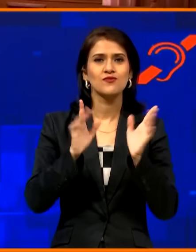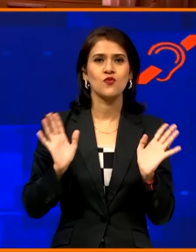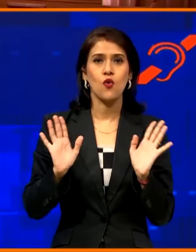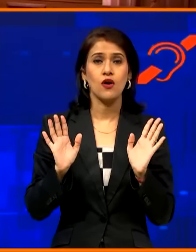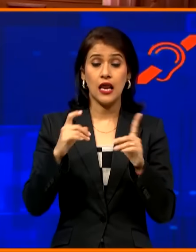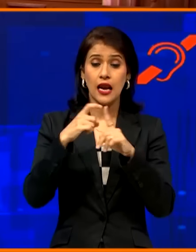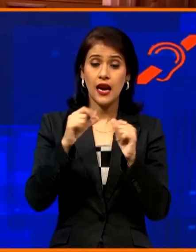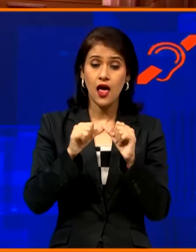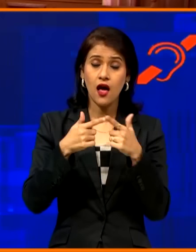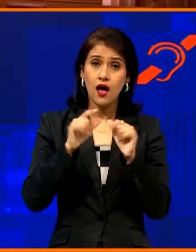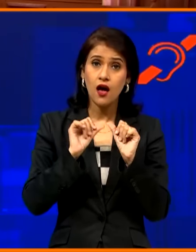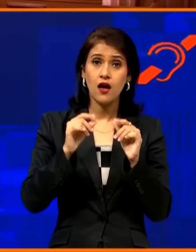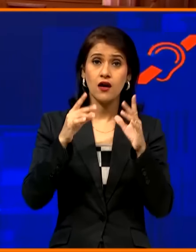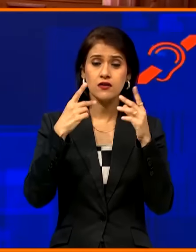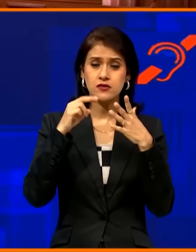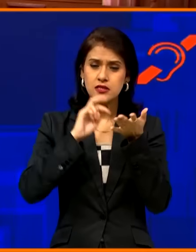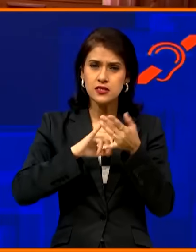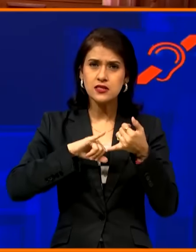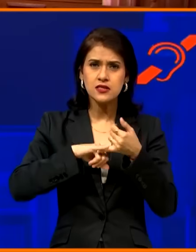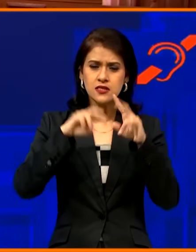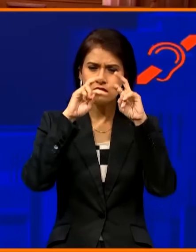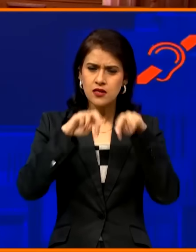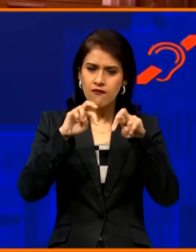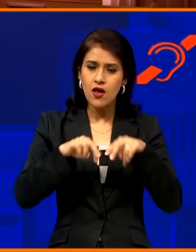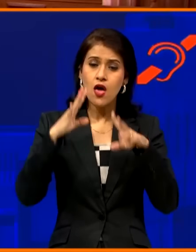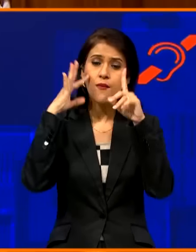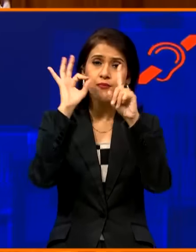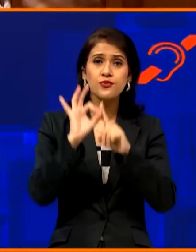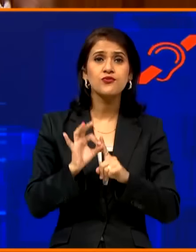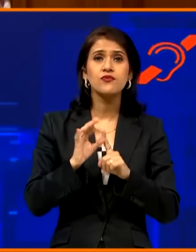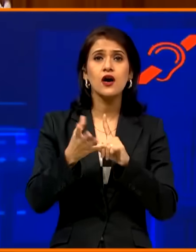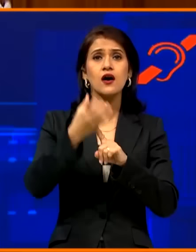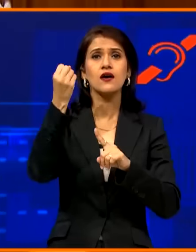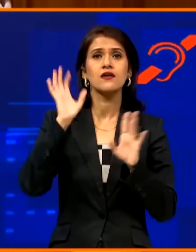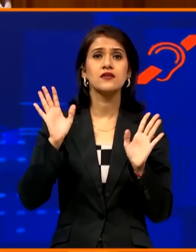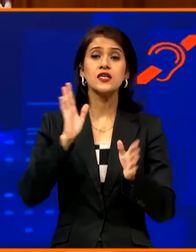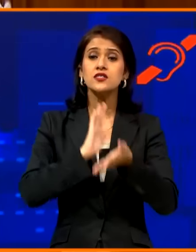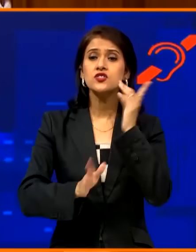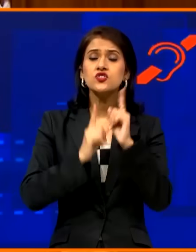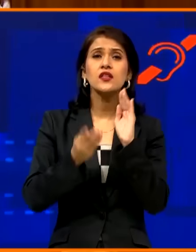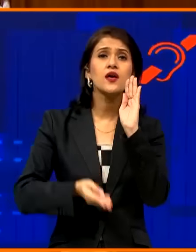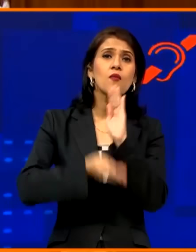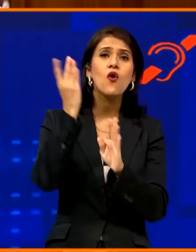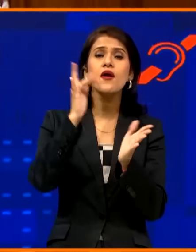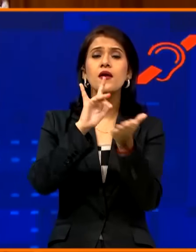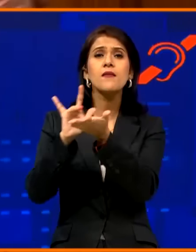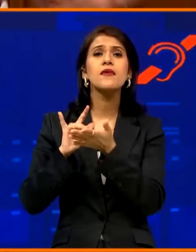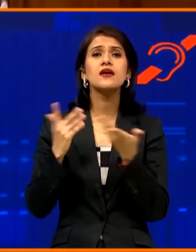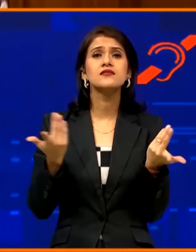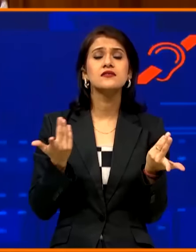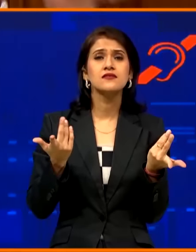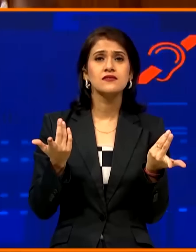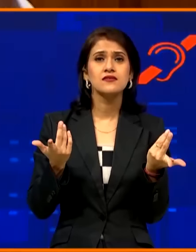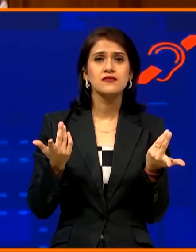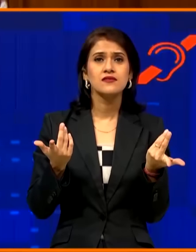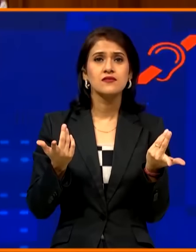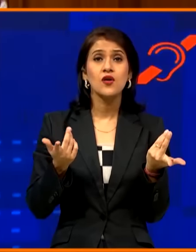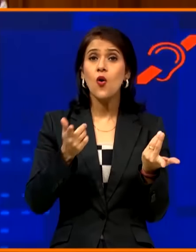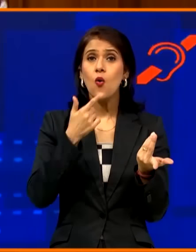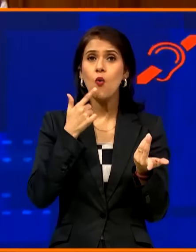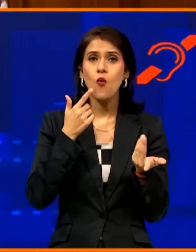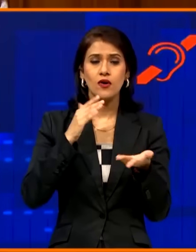और से मिल गई आप सारी संख्या को निकाल लीजिए शादियां ज्यादा कहां हो रही हैं कौन लोग एक्स्ट्रा